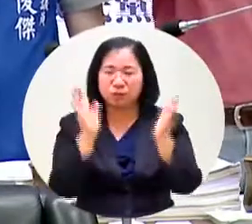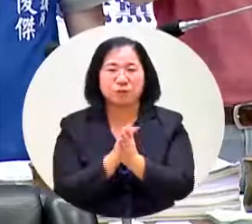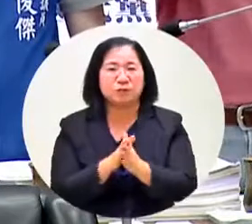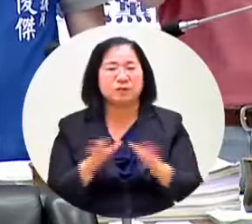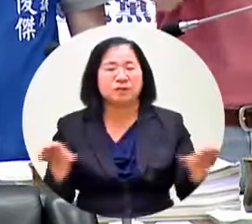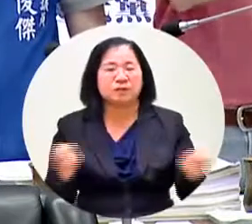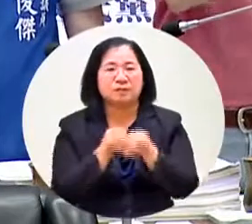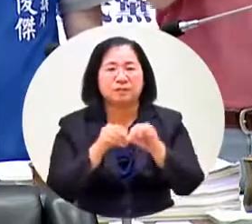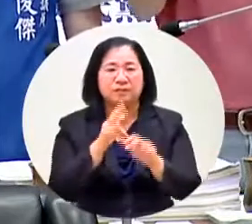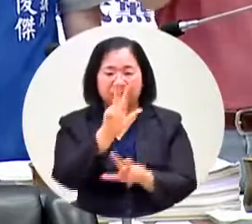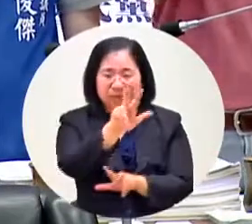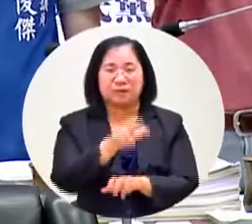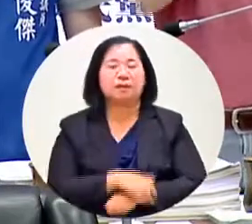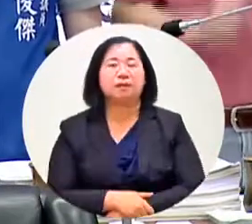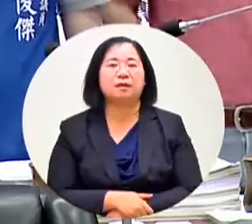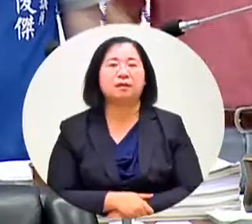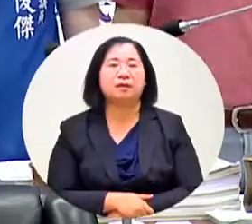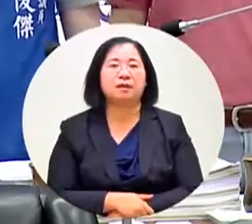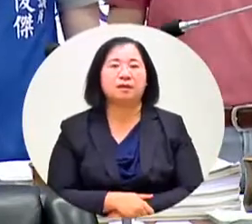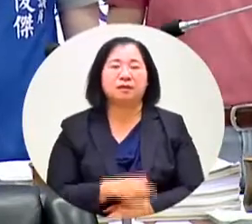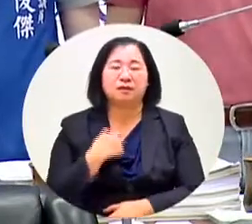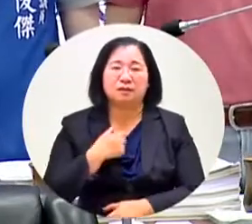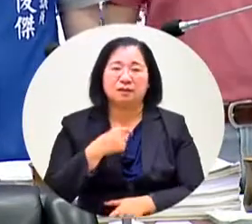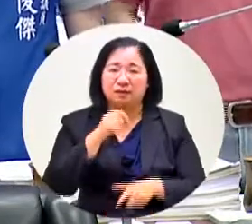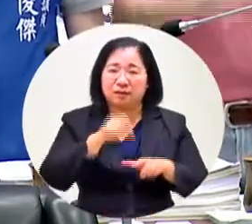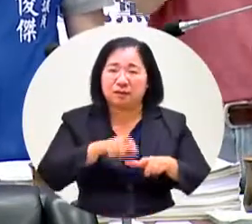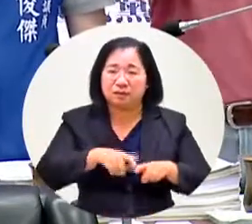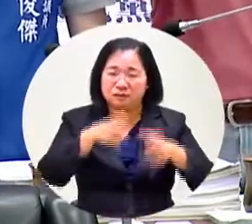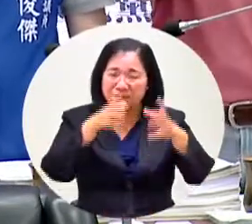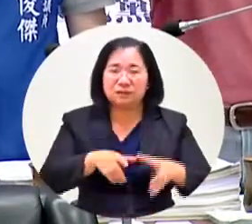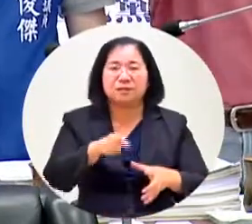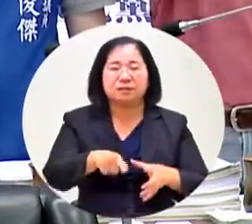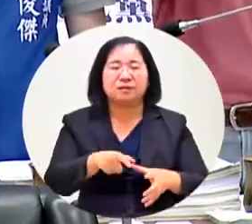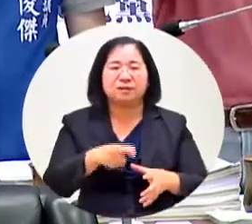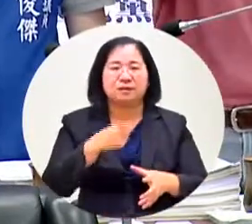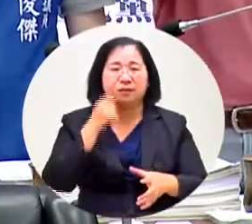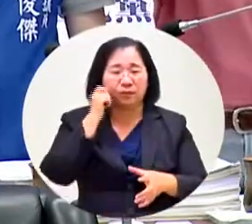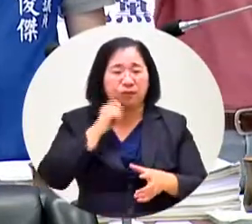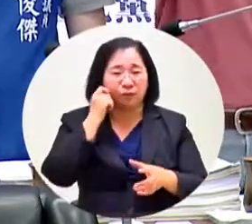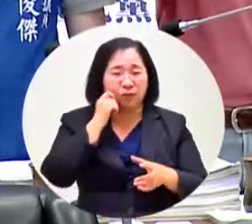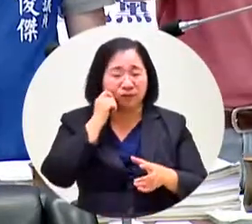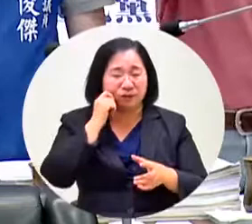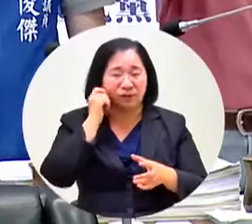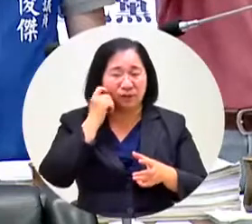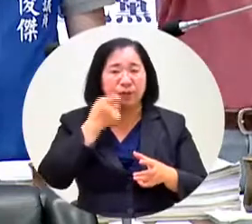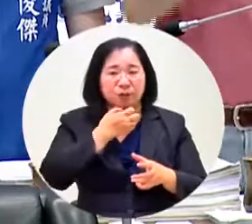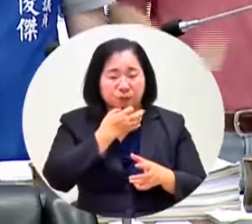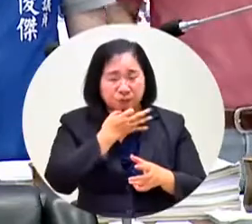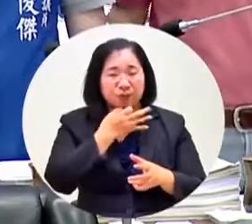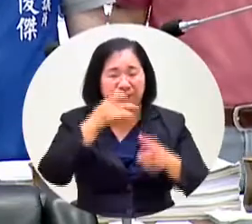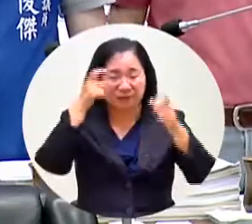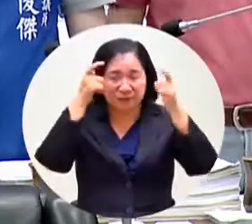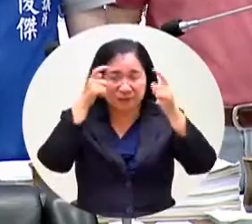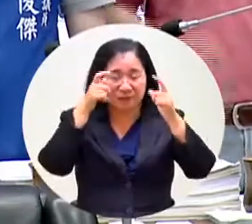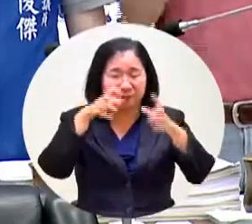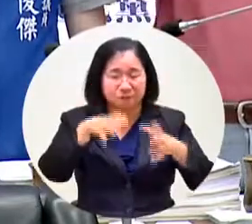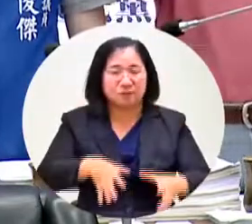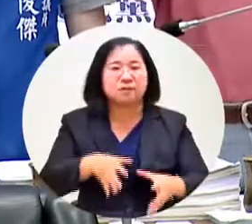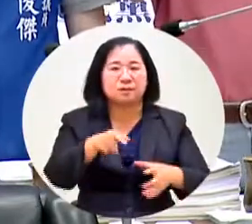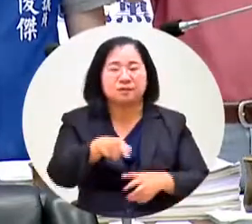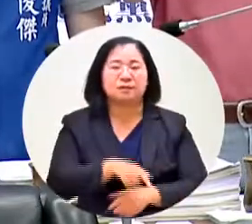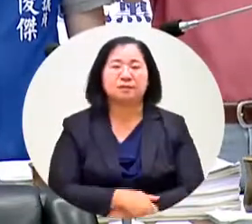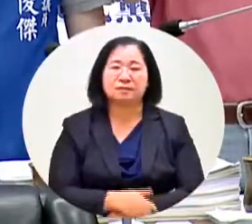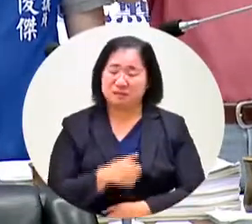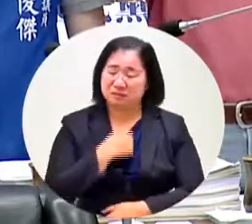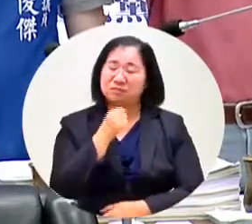震局、交通局、公务局、教育局全部做完了，这些企业才愿意到